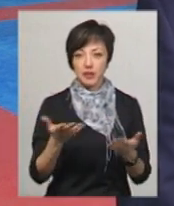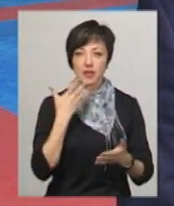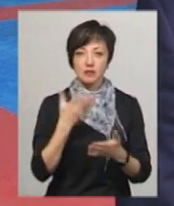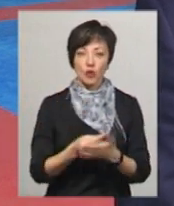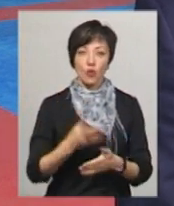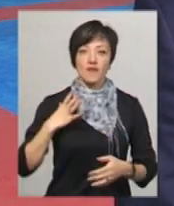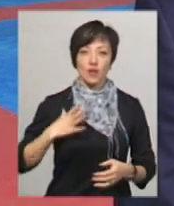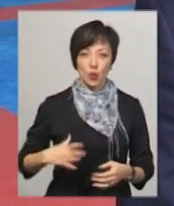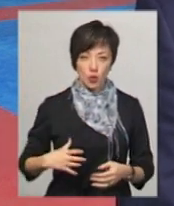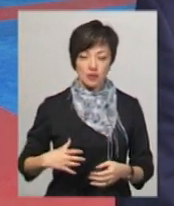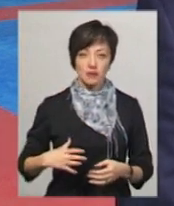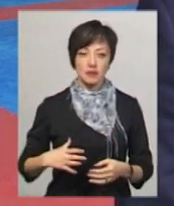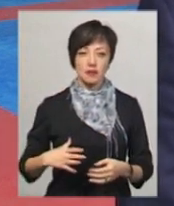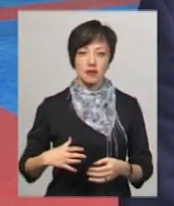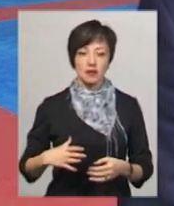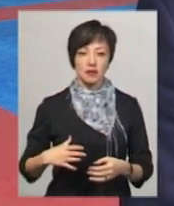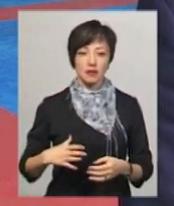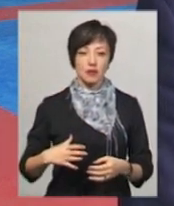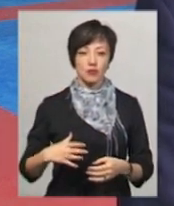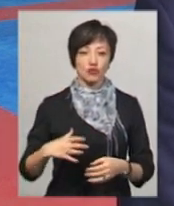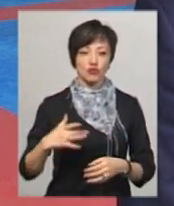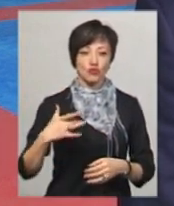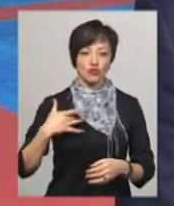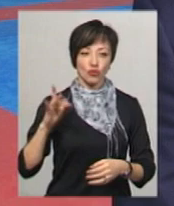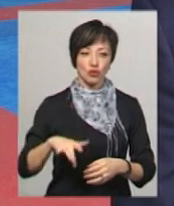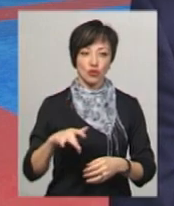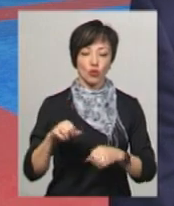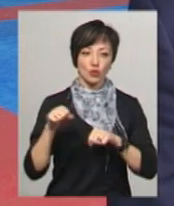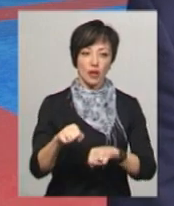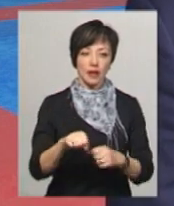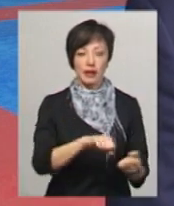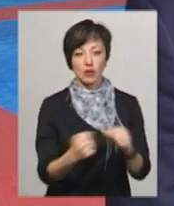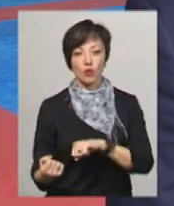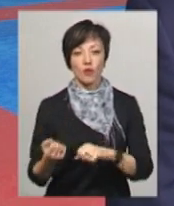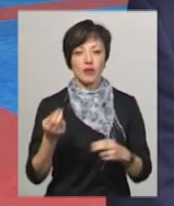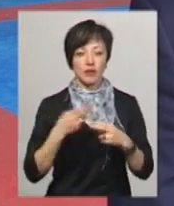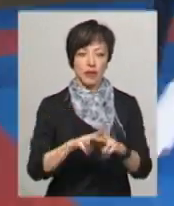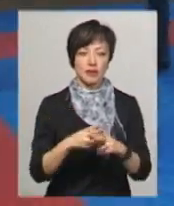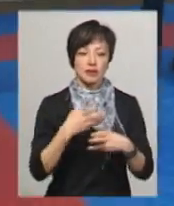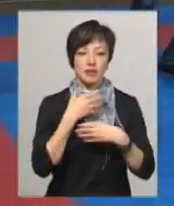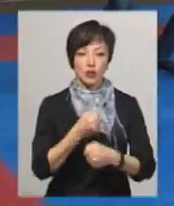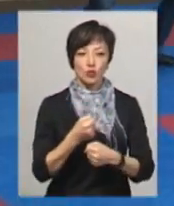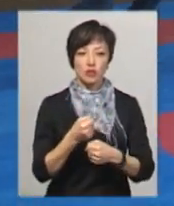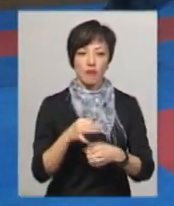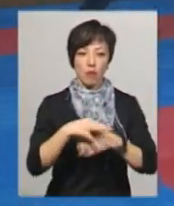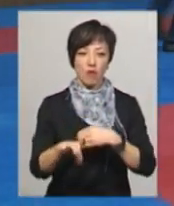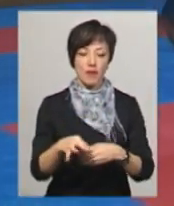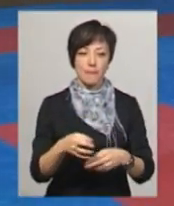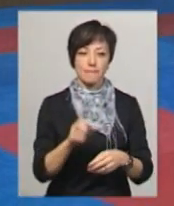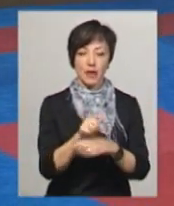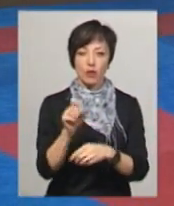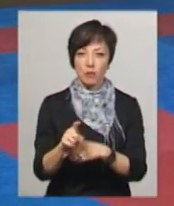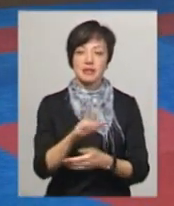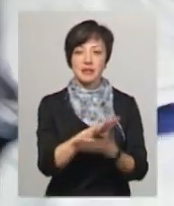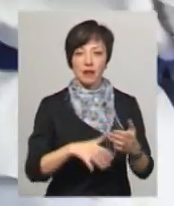свою виносливість, нанесення жорстких ударів, кіткова техніка, боліві та задушливі прийоми. Змагання триватимуть і завтра, після